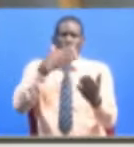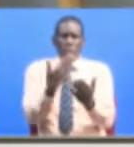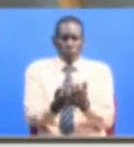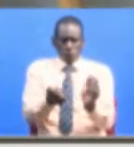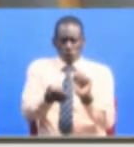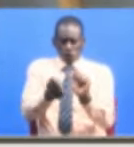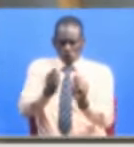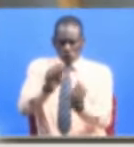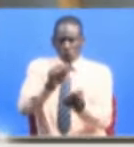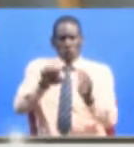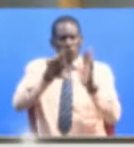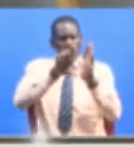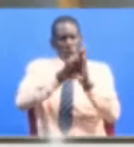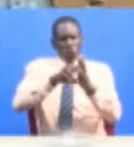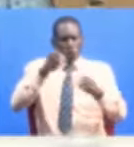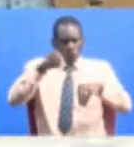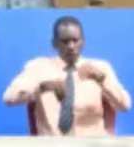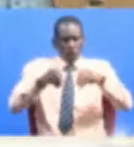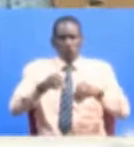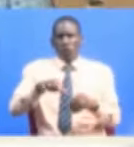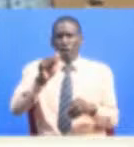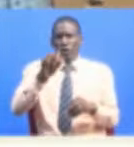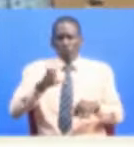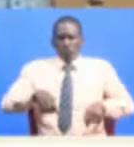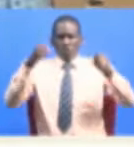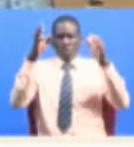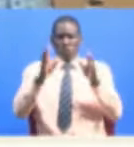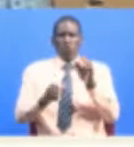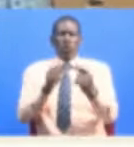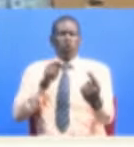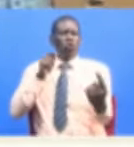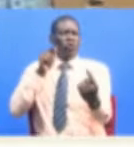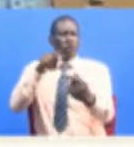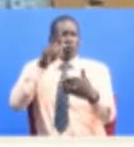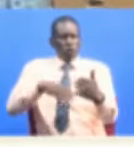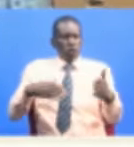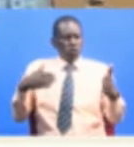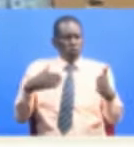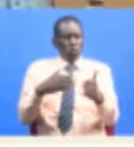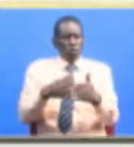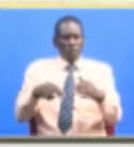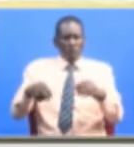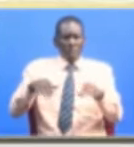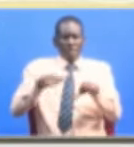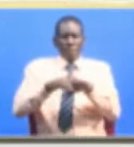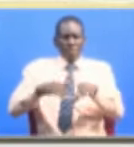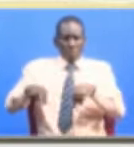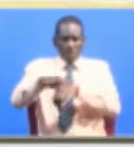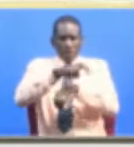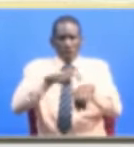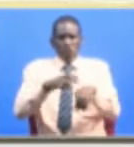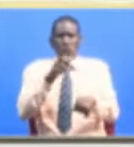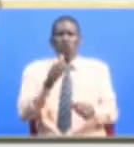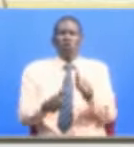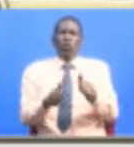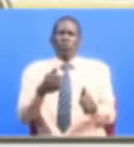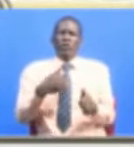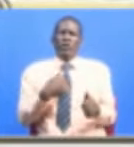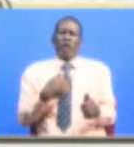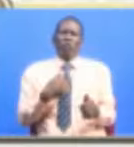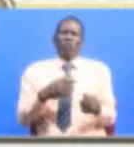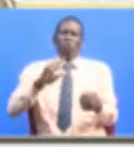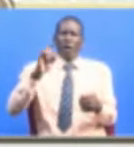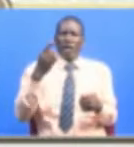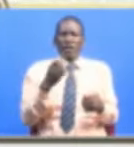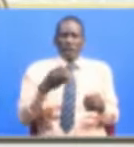mabadiliko ya sheria za uchaguzi ambayo yanalenga kuzuia mataifa wanachama ambayo yamewahi kupata